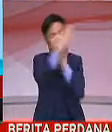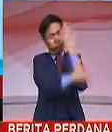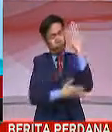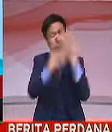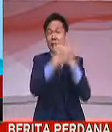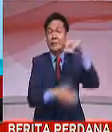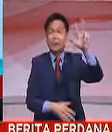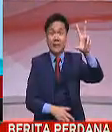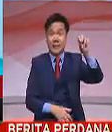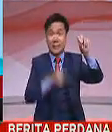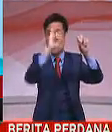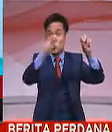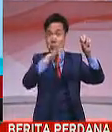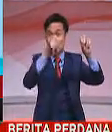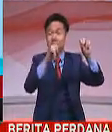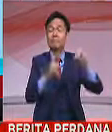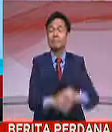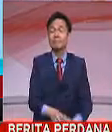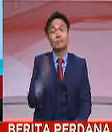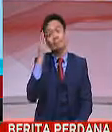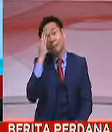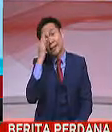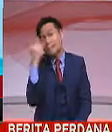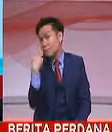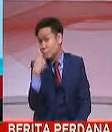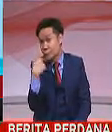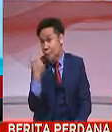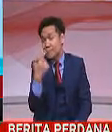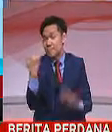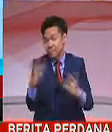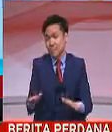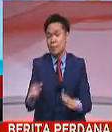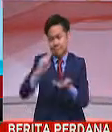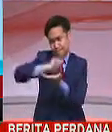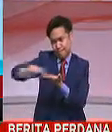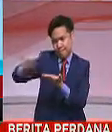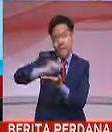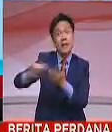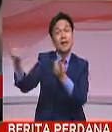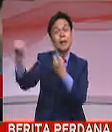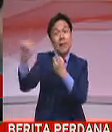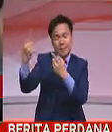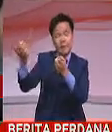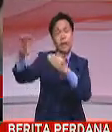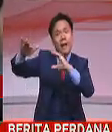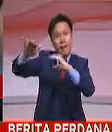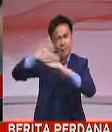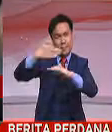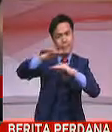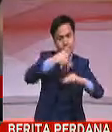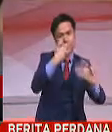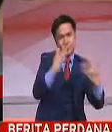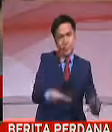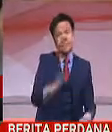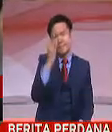boleh tahu berapa banyak yang isi rumah yang telah mula mengisi, yang telah siap telah hantar. Untuk